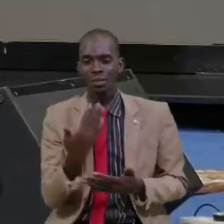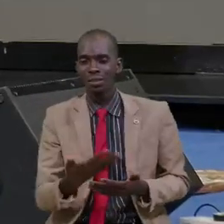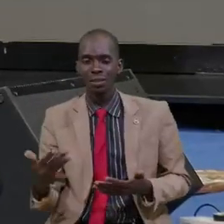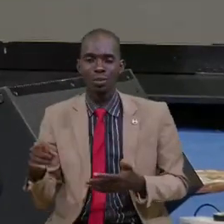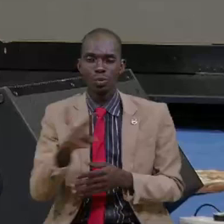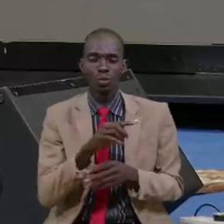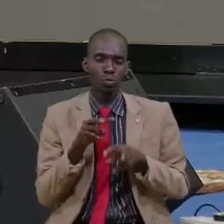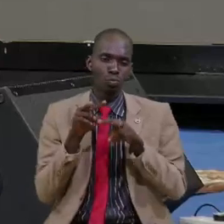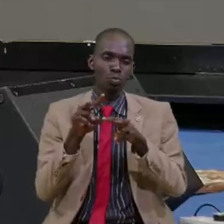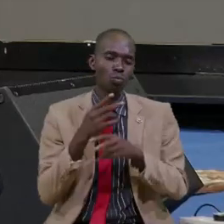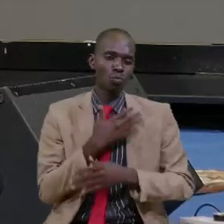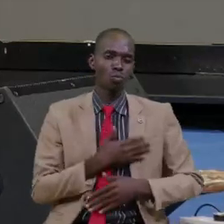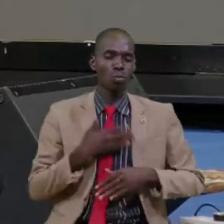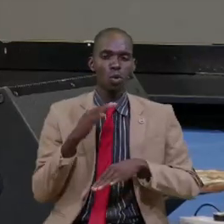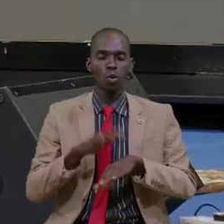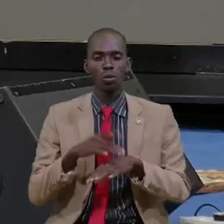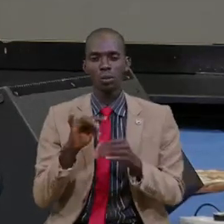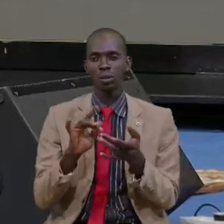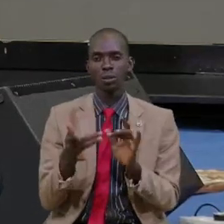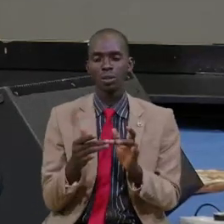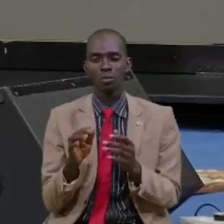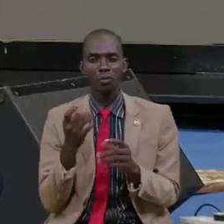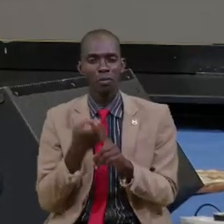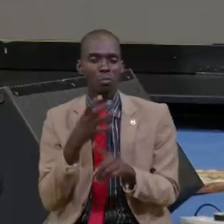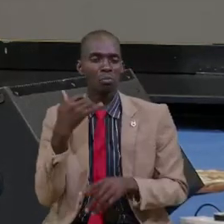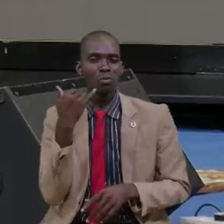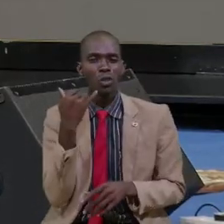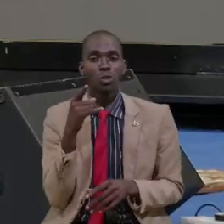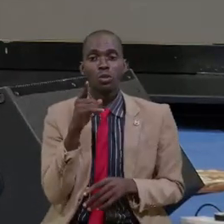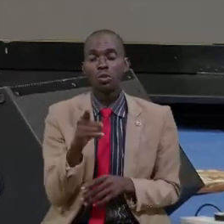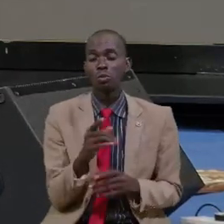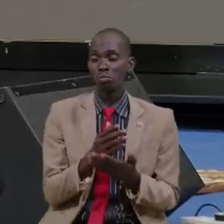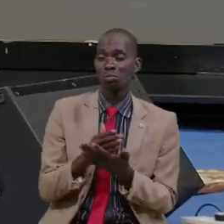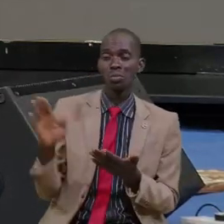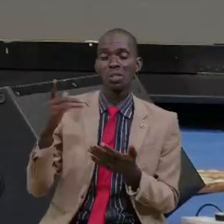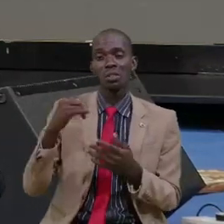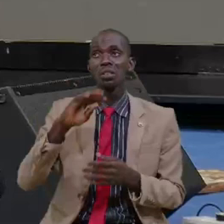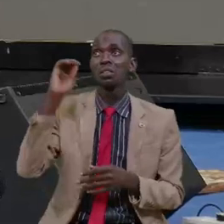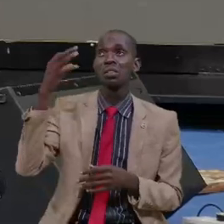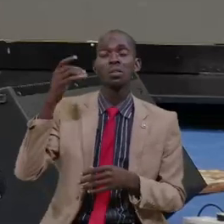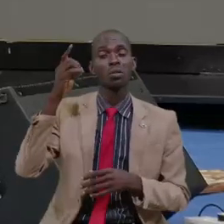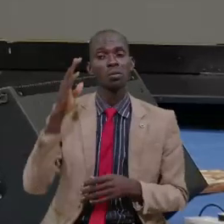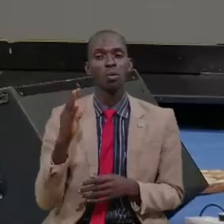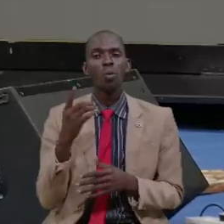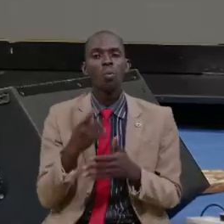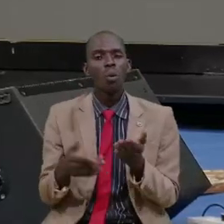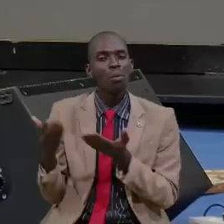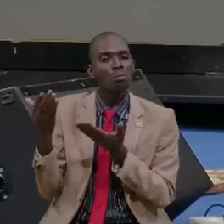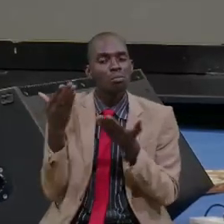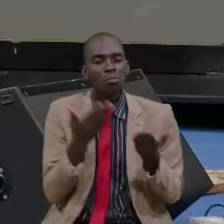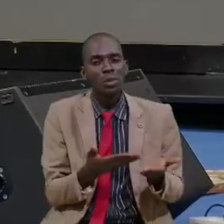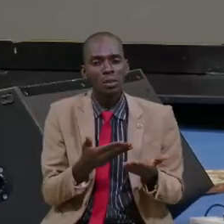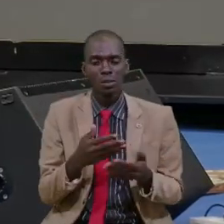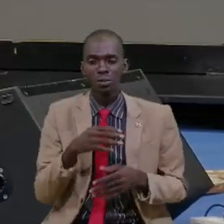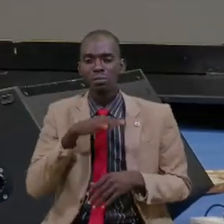que tu regardes et tu jouis de cela plus que tu ne jouis de la grâce de Dieu. Qu'est-ce qui cause la corruption?